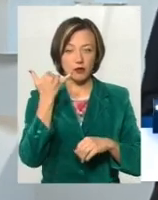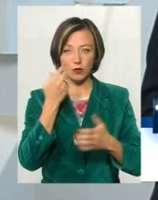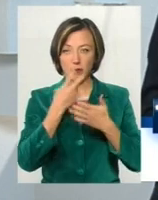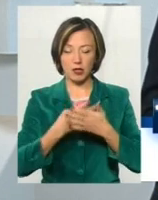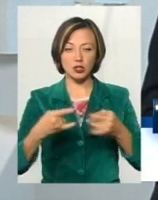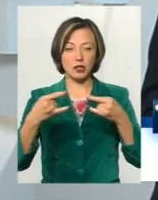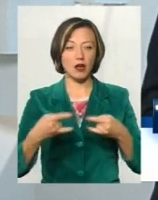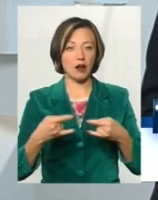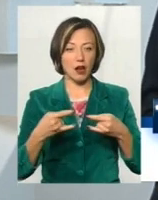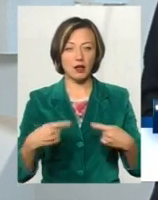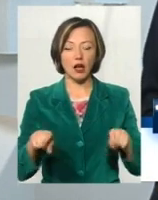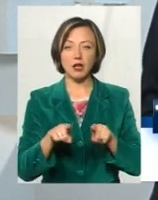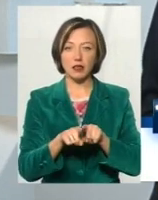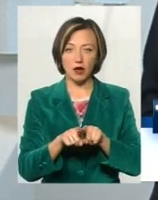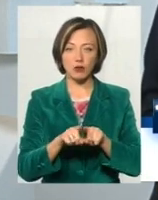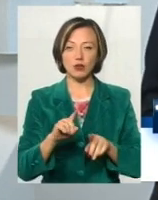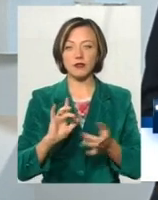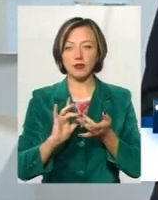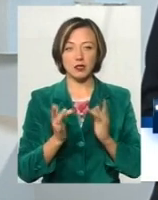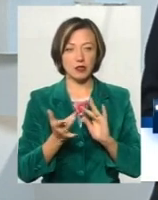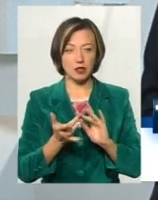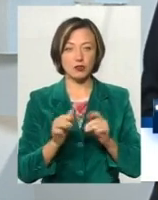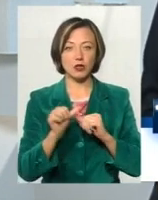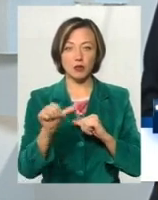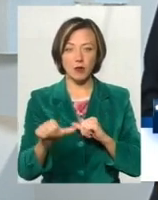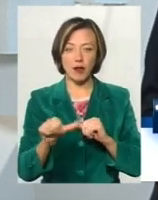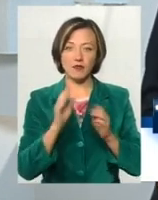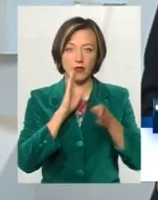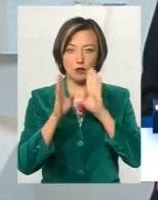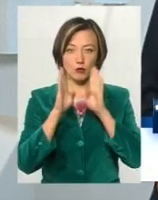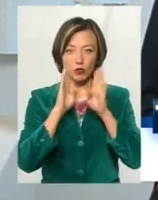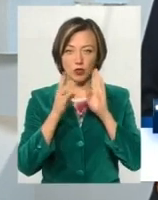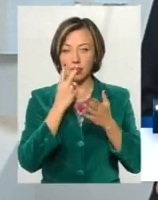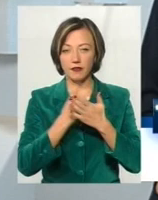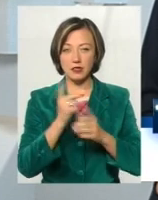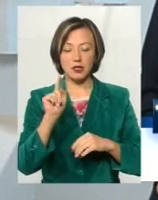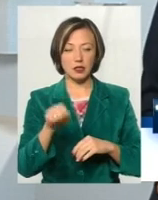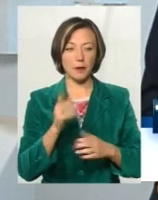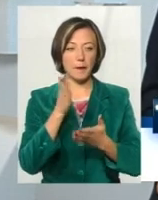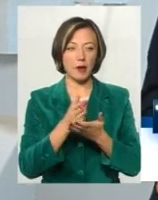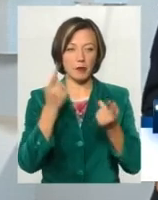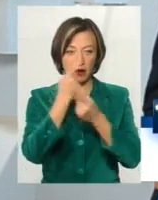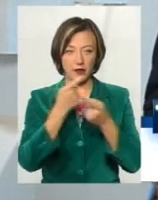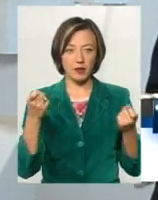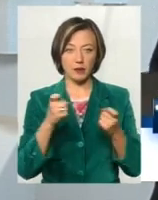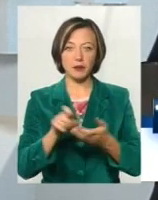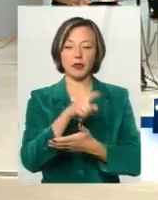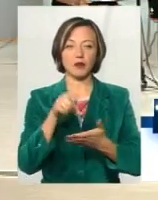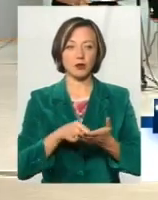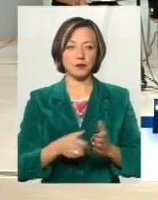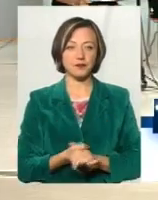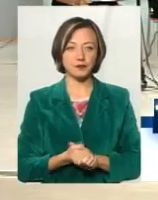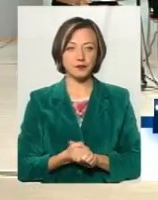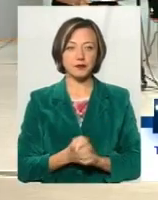які бачите на екранах, а також у соцмережах, зокрема на сторінці Facebook. Дивіться там прямий ефір і ставте свої питання.